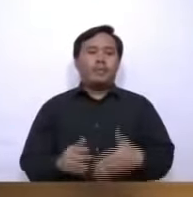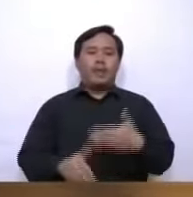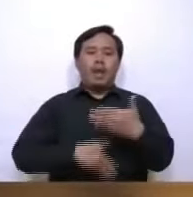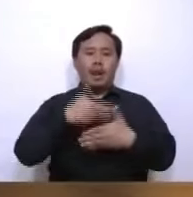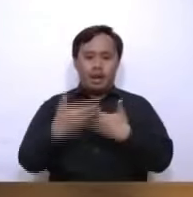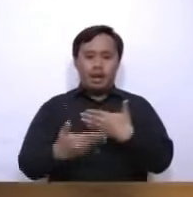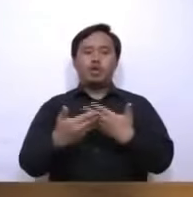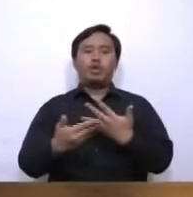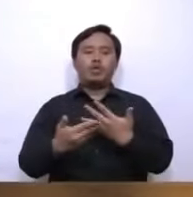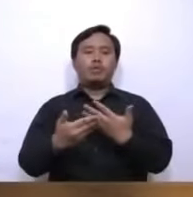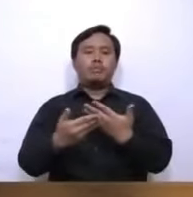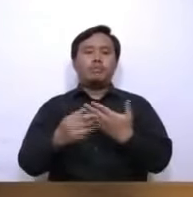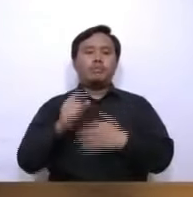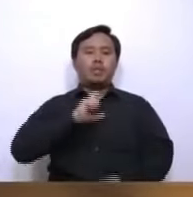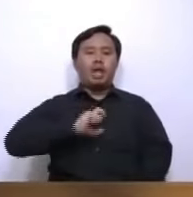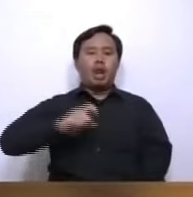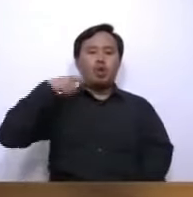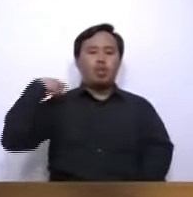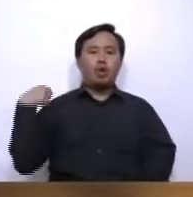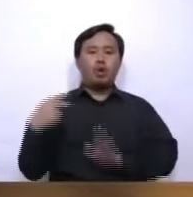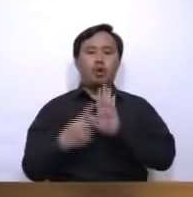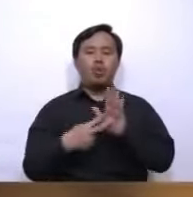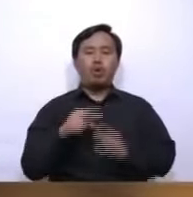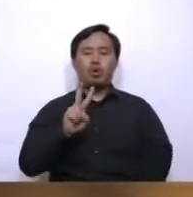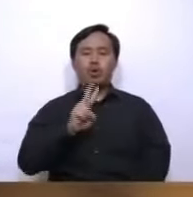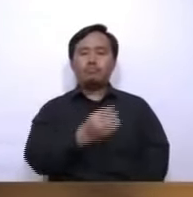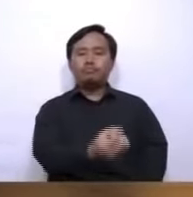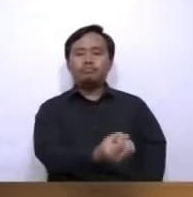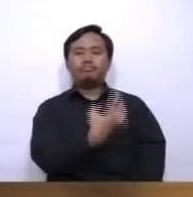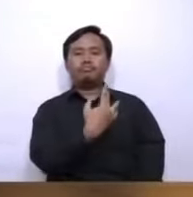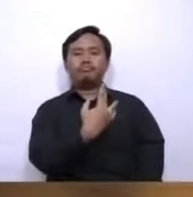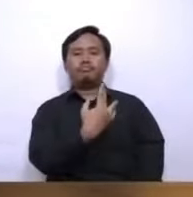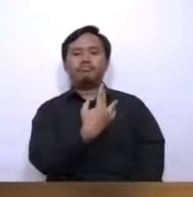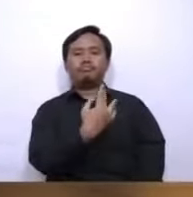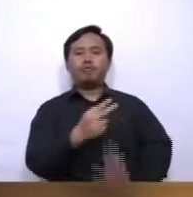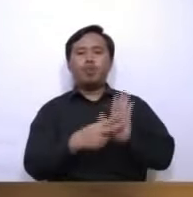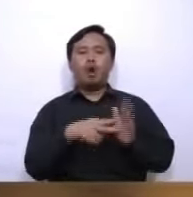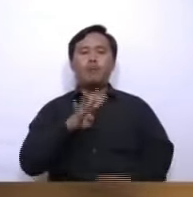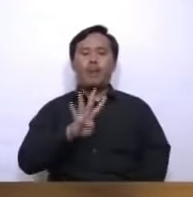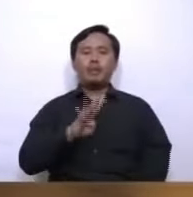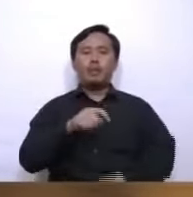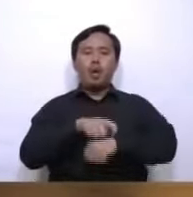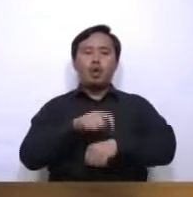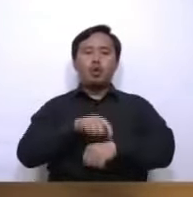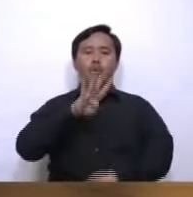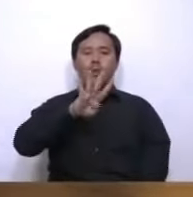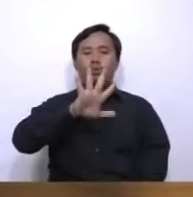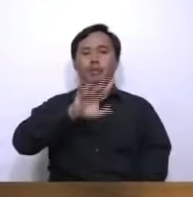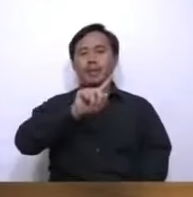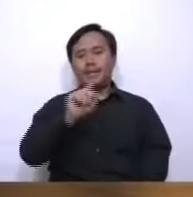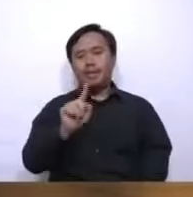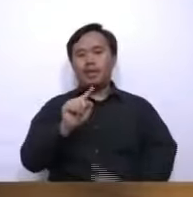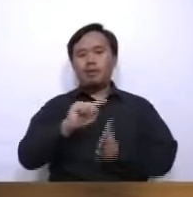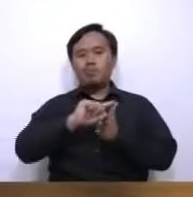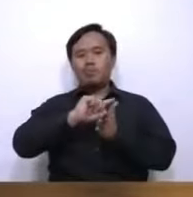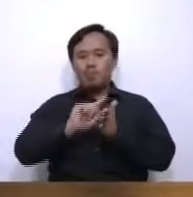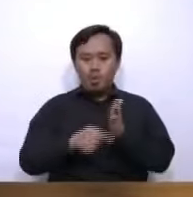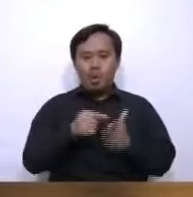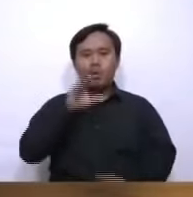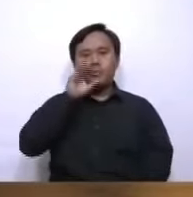Cagub nomor urut 2 untuk menanggapi jawaban Cagub nomor urut 4. Waktu Anda 45 detik dimulai